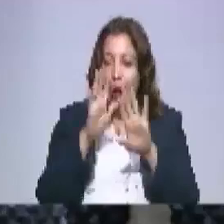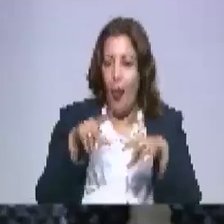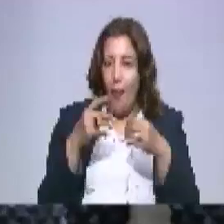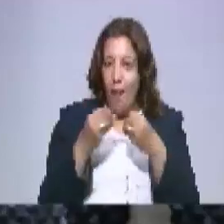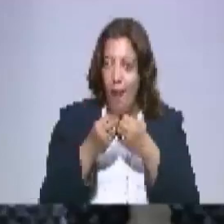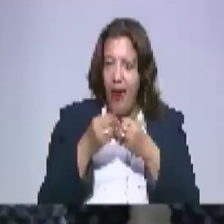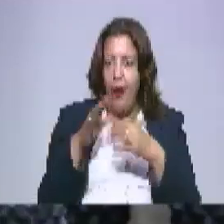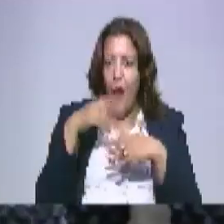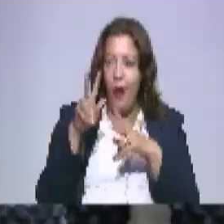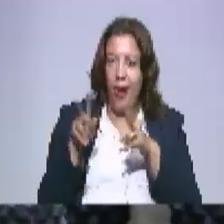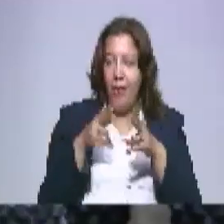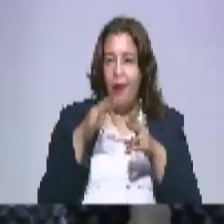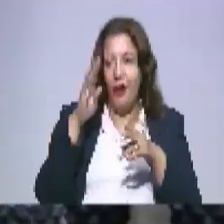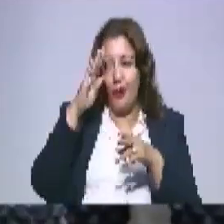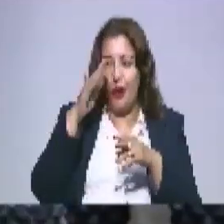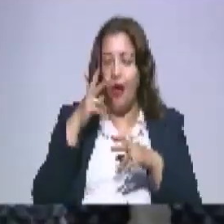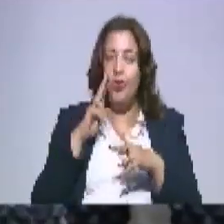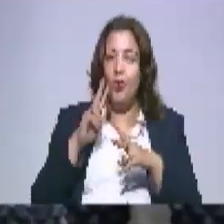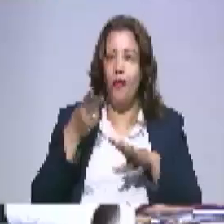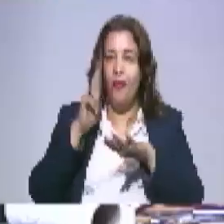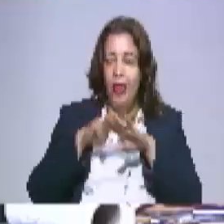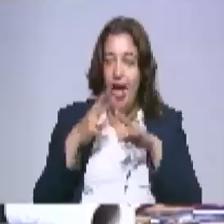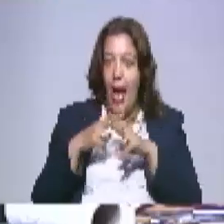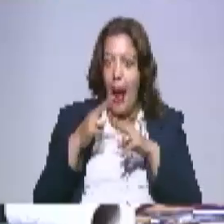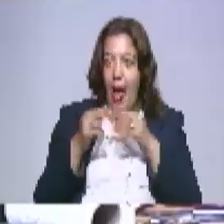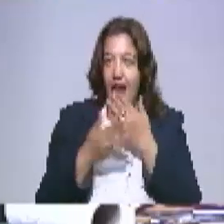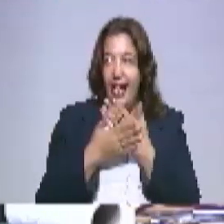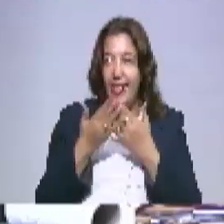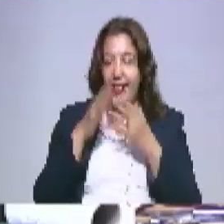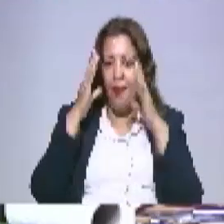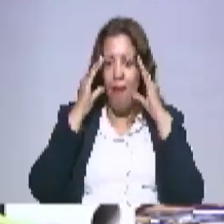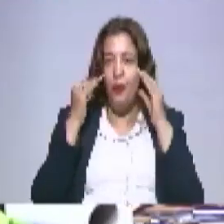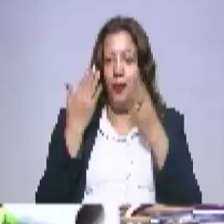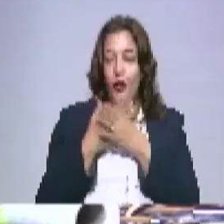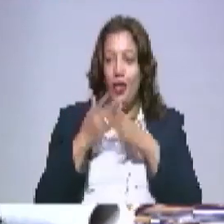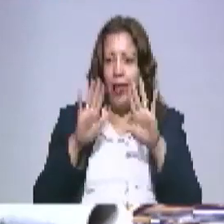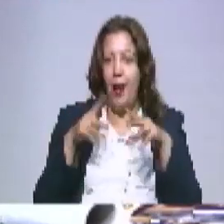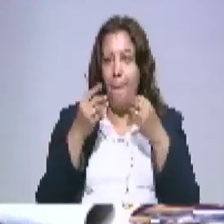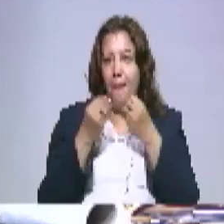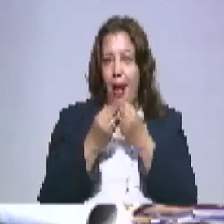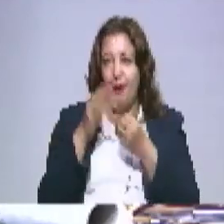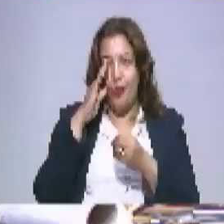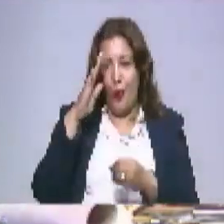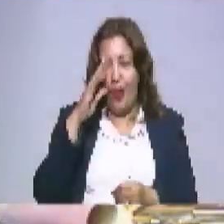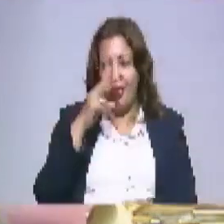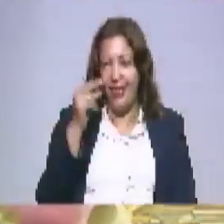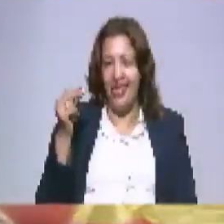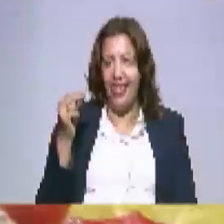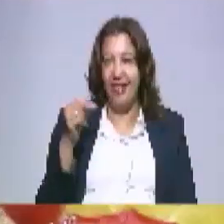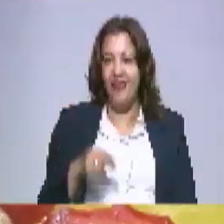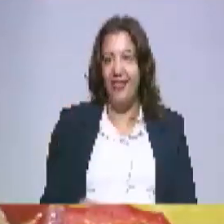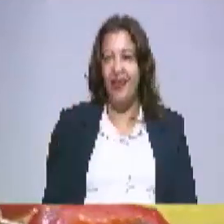في حلقه جديده من هي ومي الى اللقاء. اشكركم كلكم، ومبسوط ان انا كنت معاكم. نورت يا شيف.